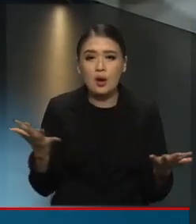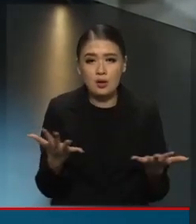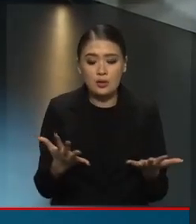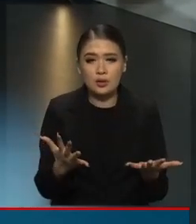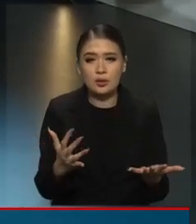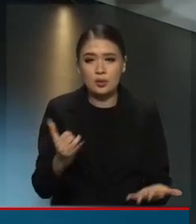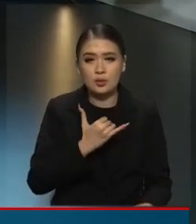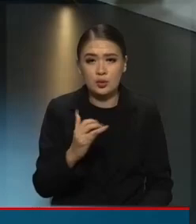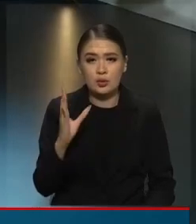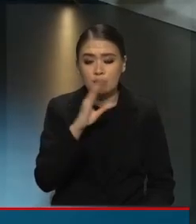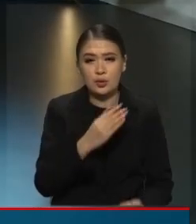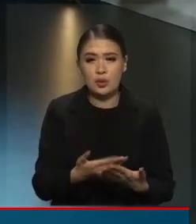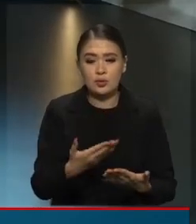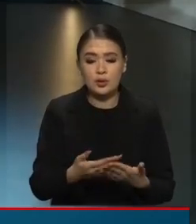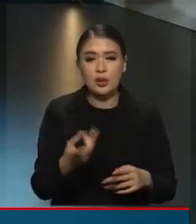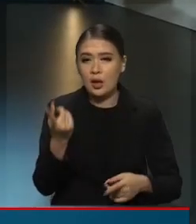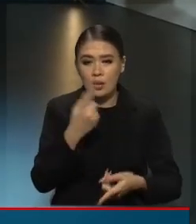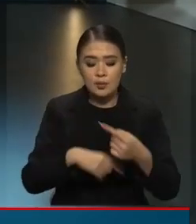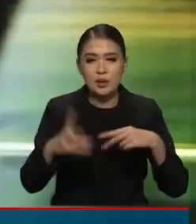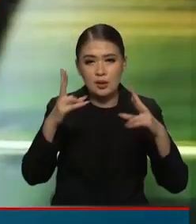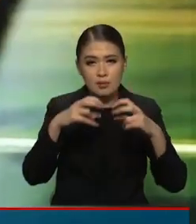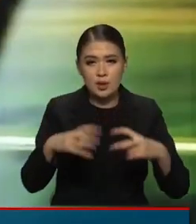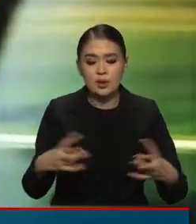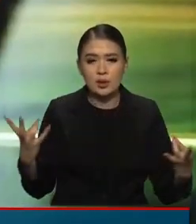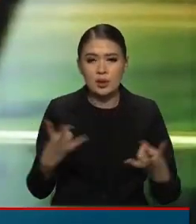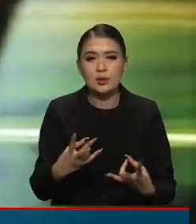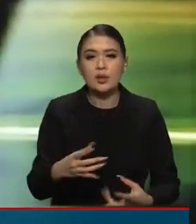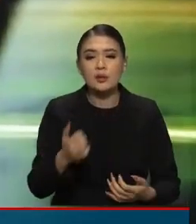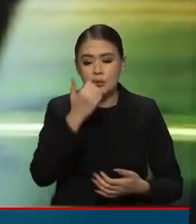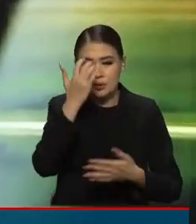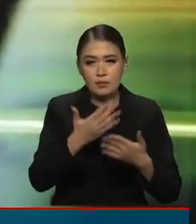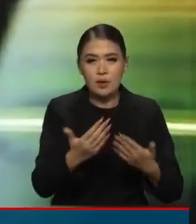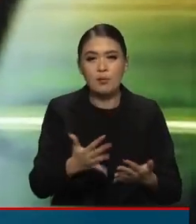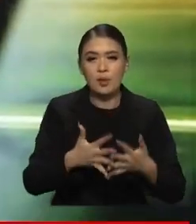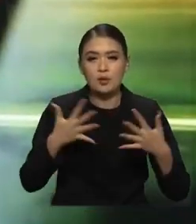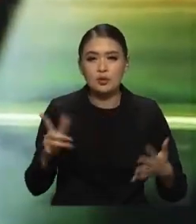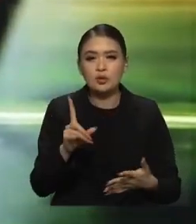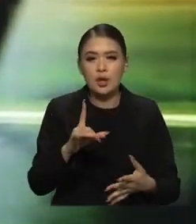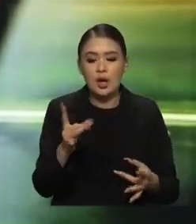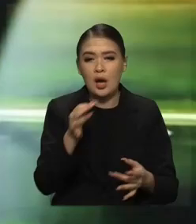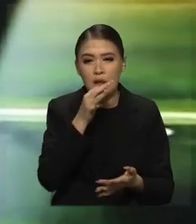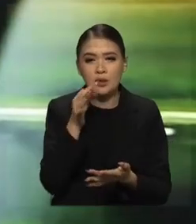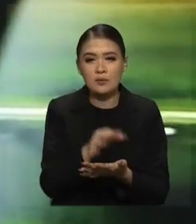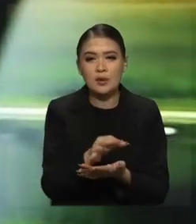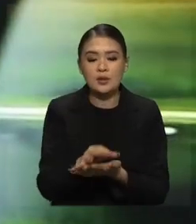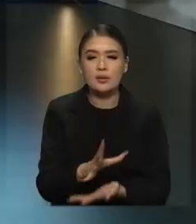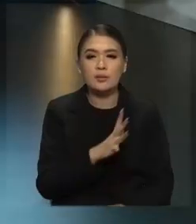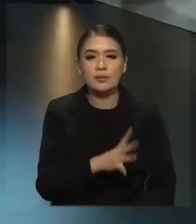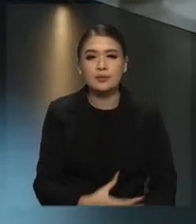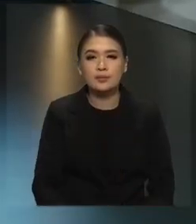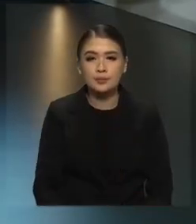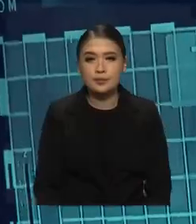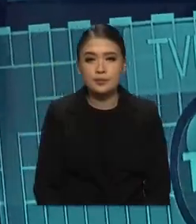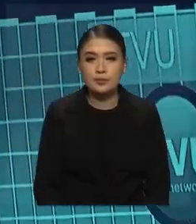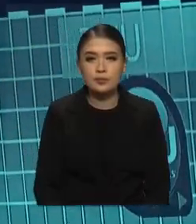Я думаю, что здесь нужно пересматривать именно концепцию. Спасибо вам большое за конструктивный диалог и за ваше уделенное время.